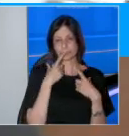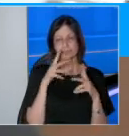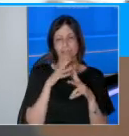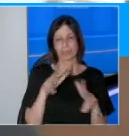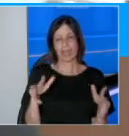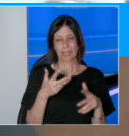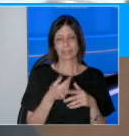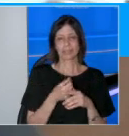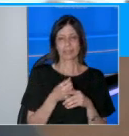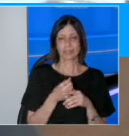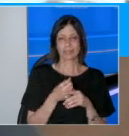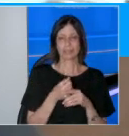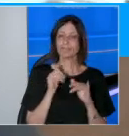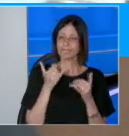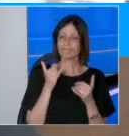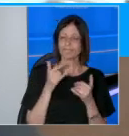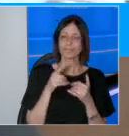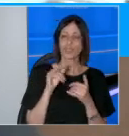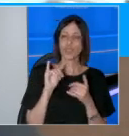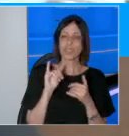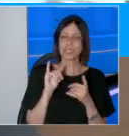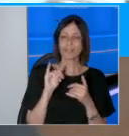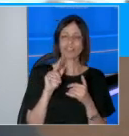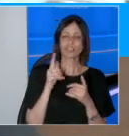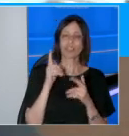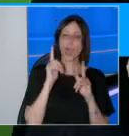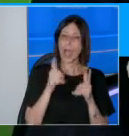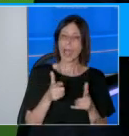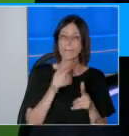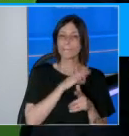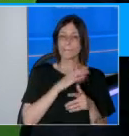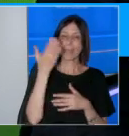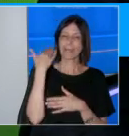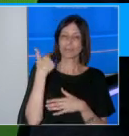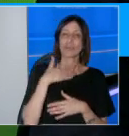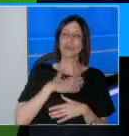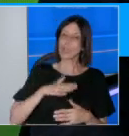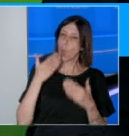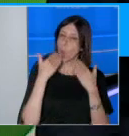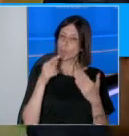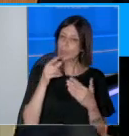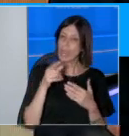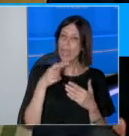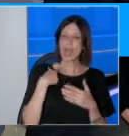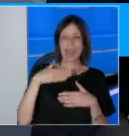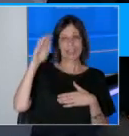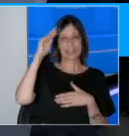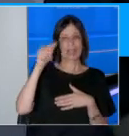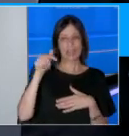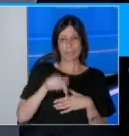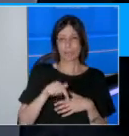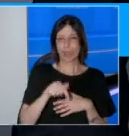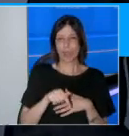בארץ. כן. יוסף לשץ, לוחם בברית המועצות, אני רוצה להודות לך מכאן, להצדיע לך